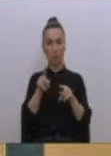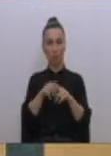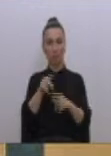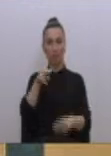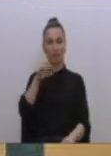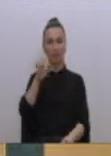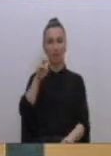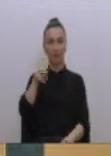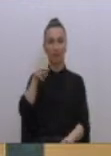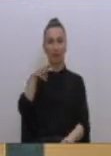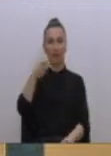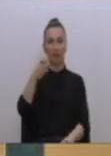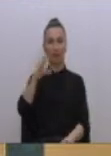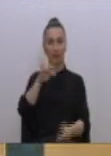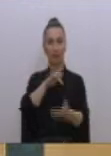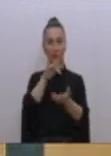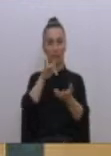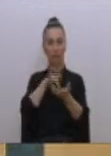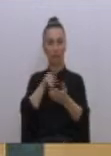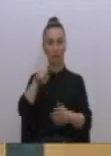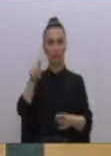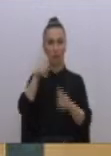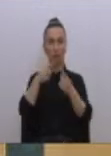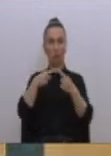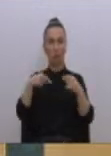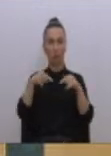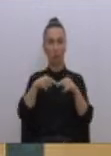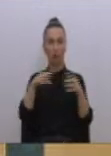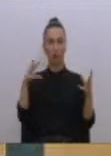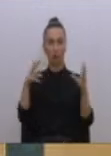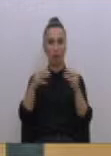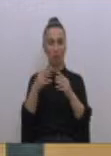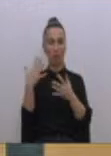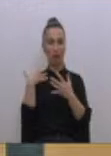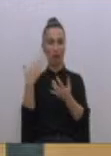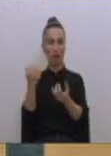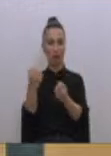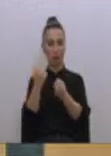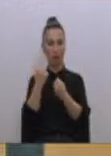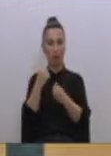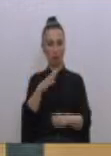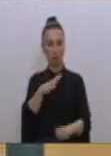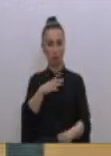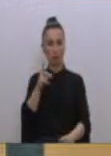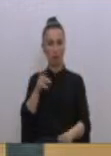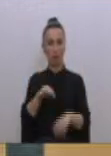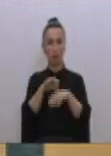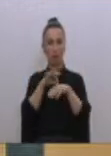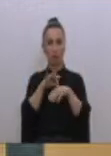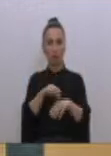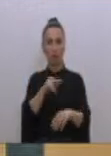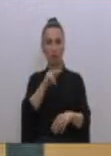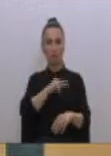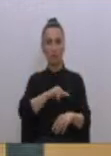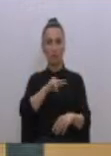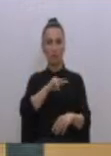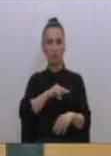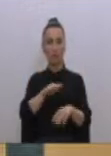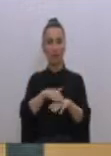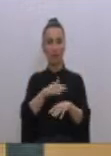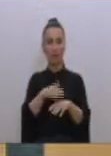ნიდერლანდებისა და ლატვიის უმაღლესი აუდიტორული ორგანიზაციის ერთობლივი მხარდაჭერით ჩავატარეთ სამსახურის